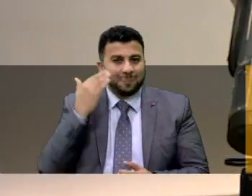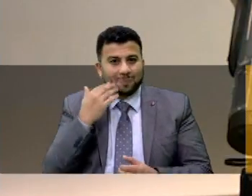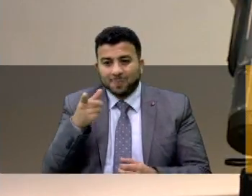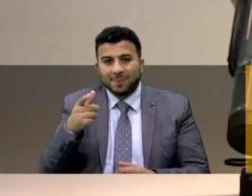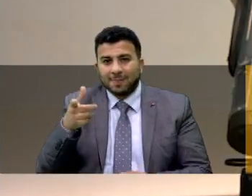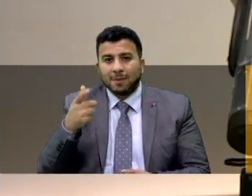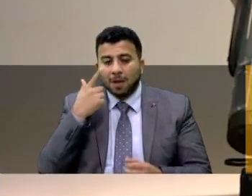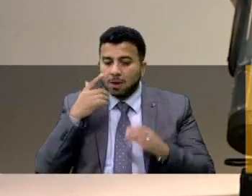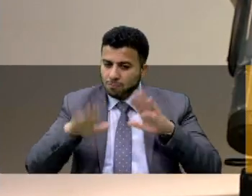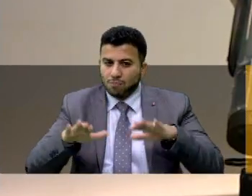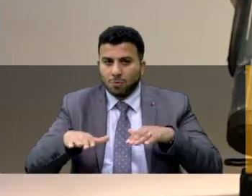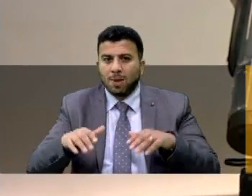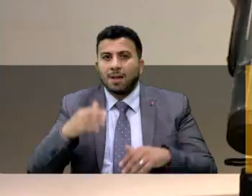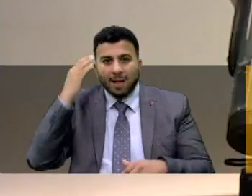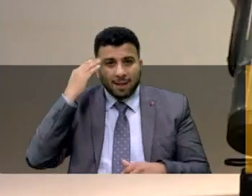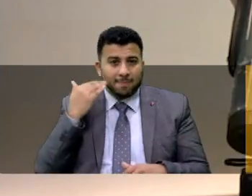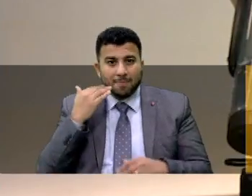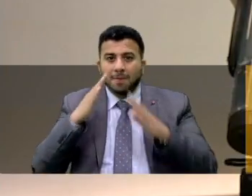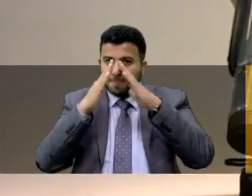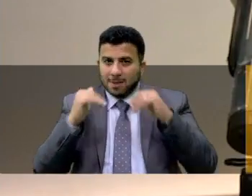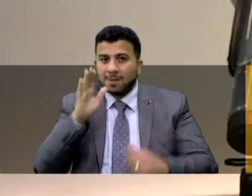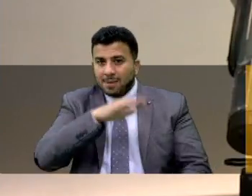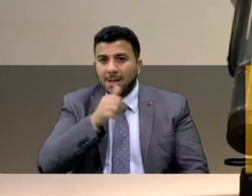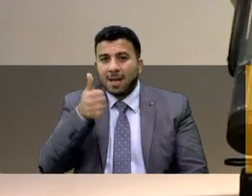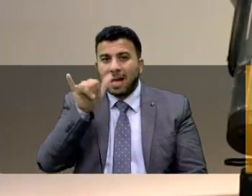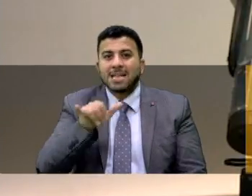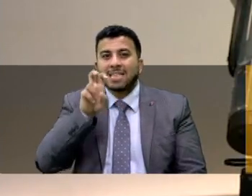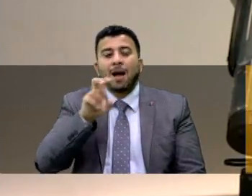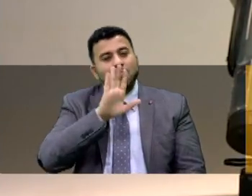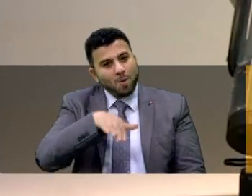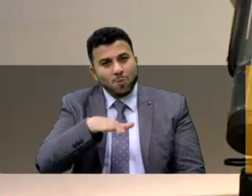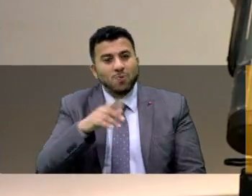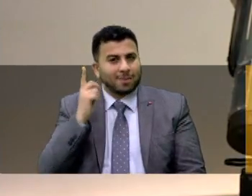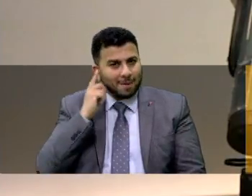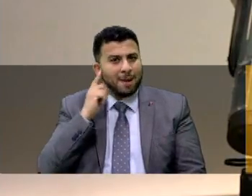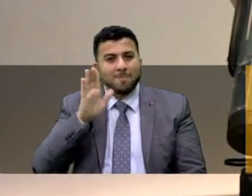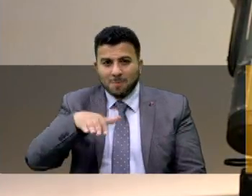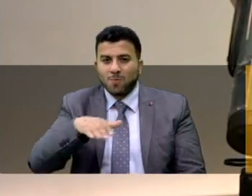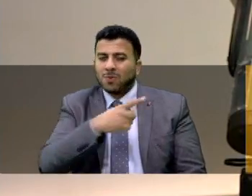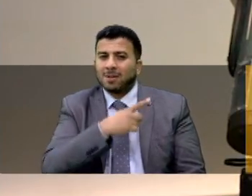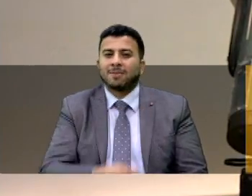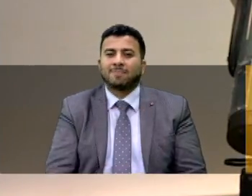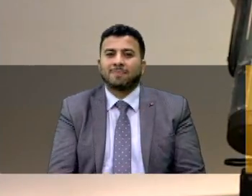وآية دي عايشة دلوقتي موجودة في مصر يعني يمكن تسمعنا دلوقتي يعني.